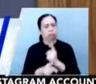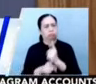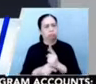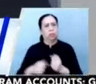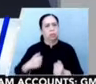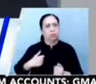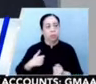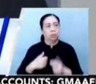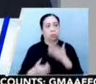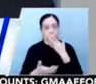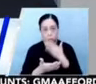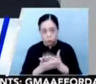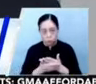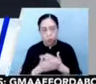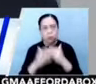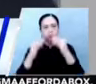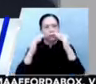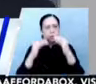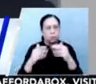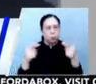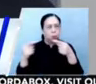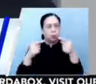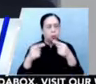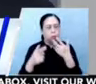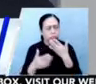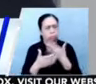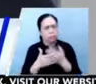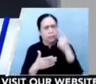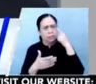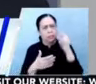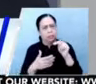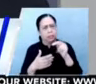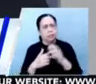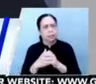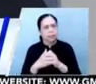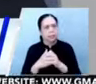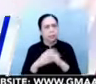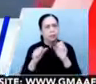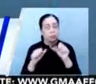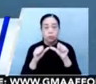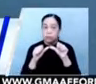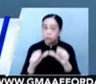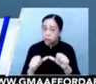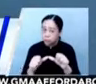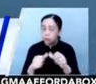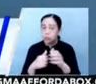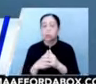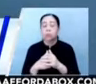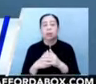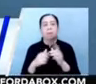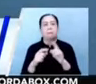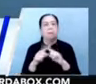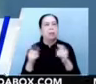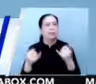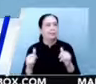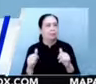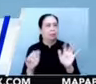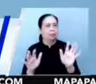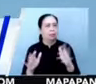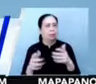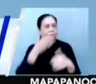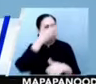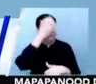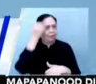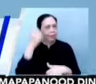an accord. Those protocols that have been developed, I think they need to be able to continue, to mature. Pero hindi pa rin anya dapat makalimutan ang